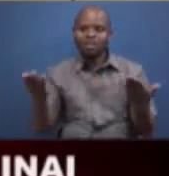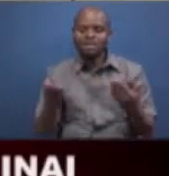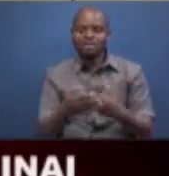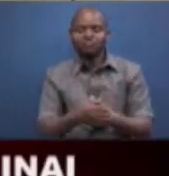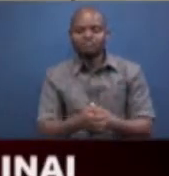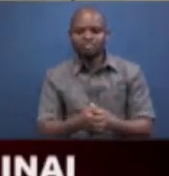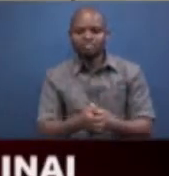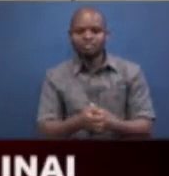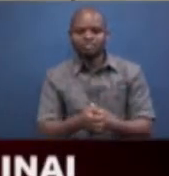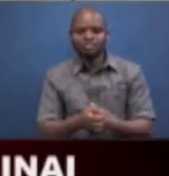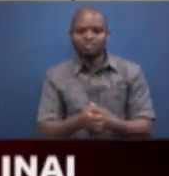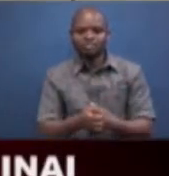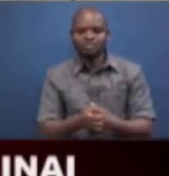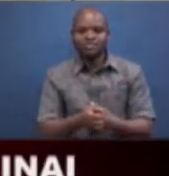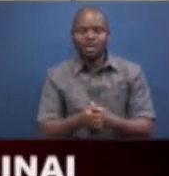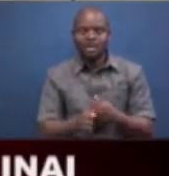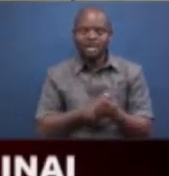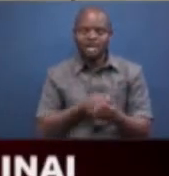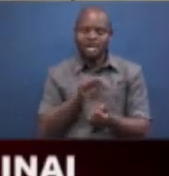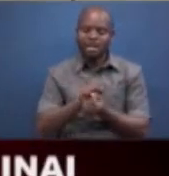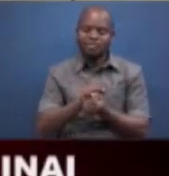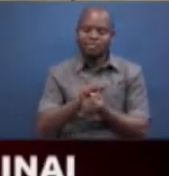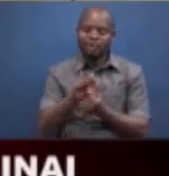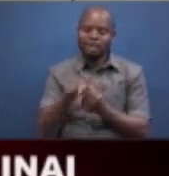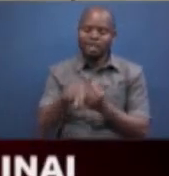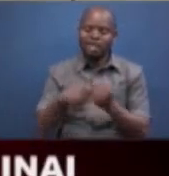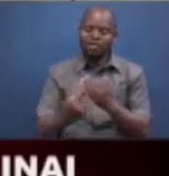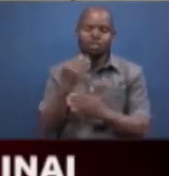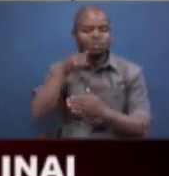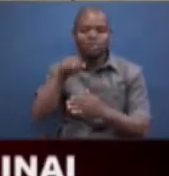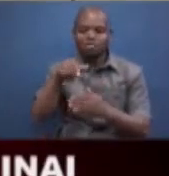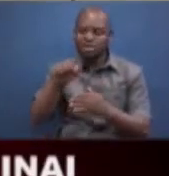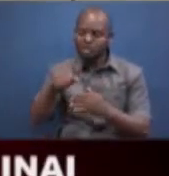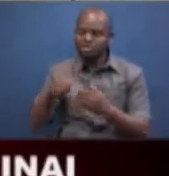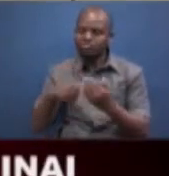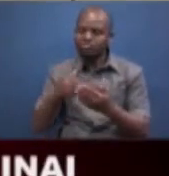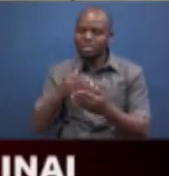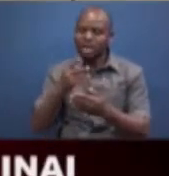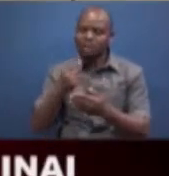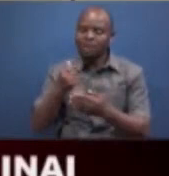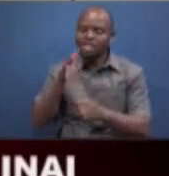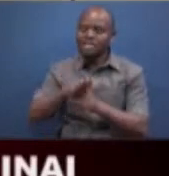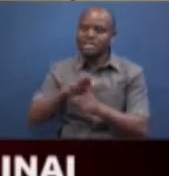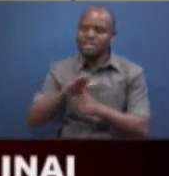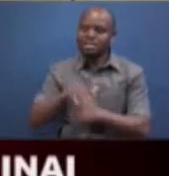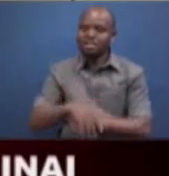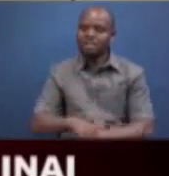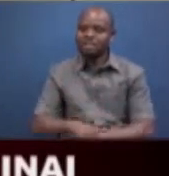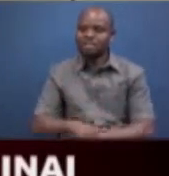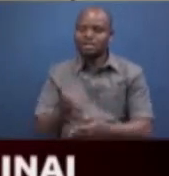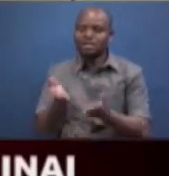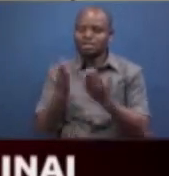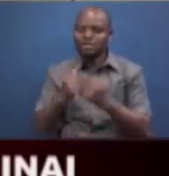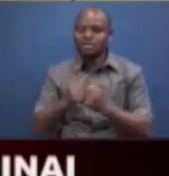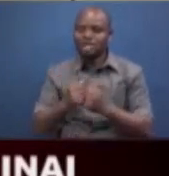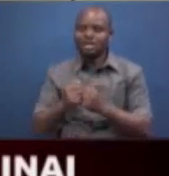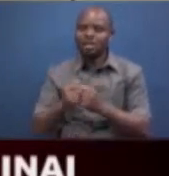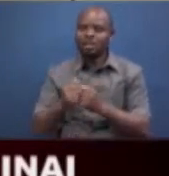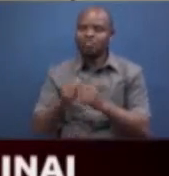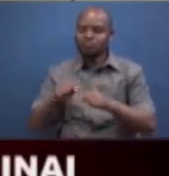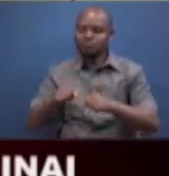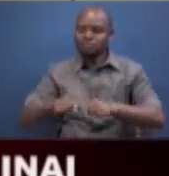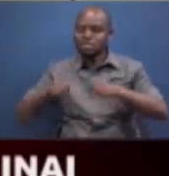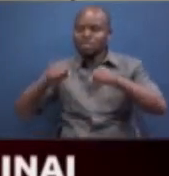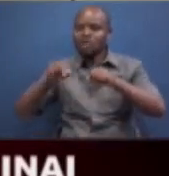hakuna. Kwa nadhani na lenyewe ni la kutoa muhimu, na hapa ndio kunakotakiwa pesa nyingi sana. Tumeweza kwenye mhimili wa